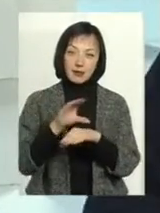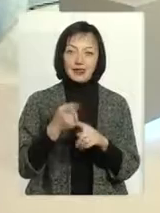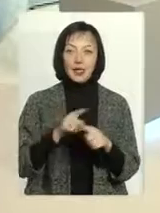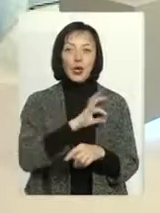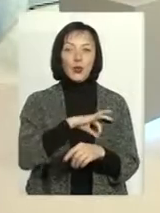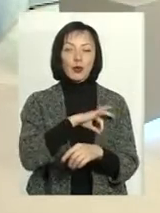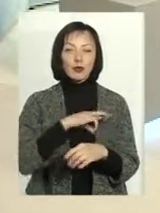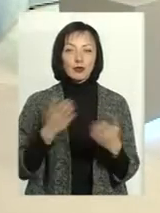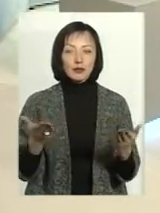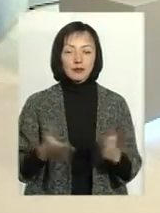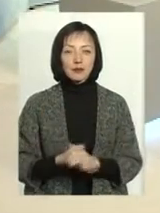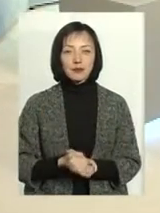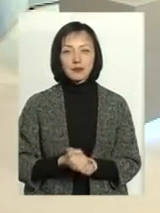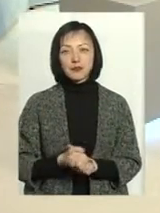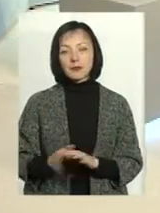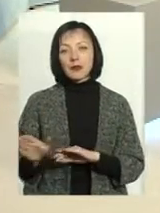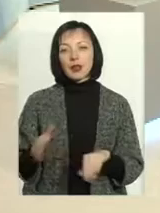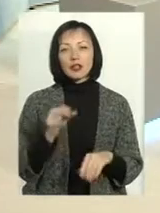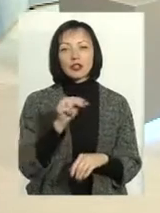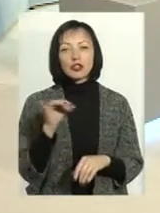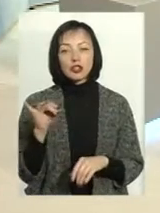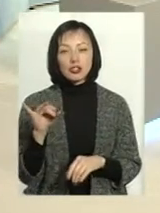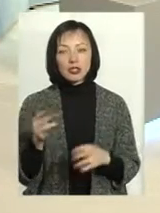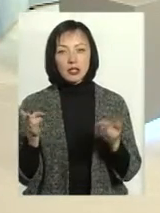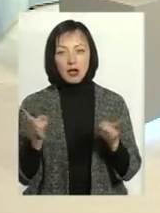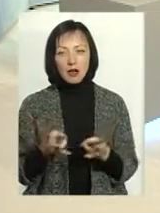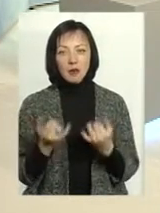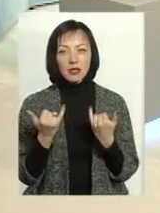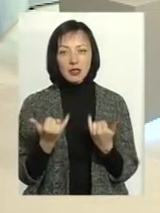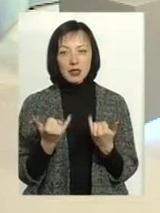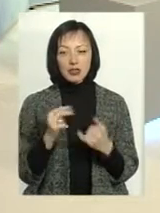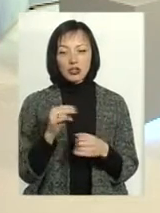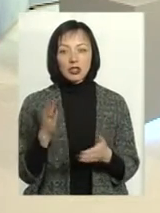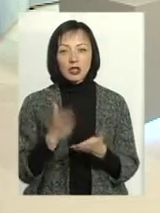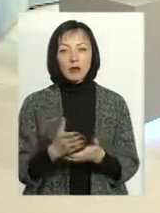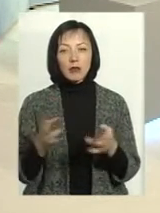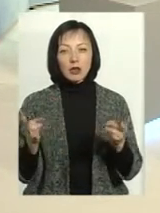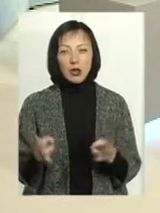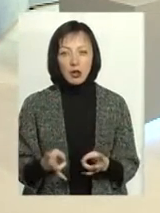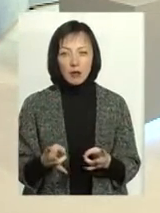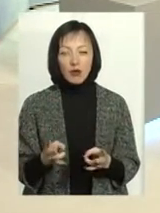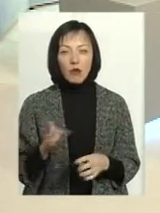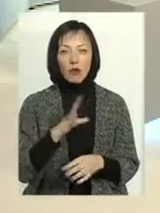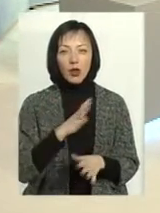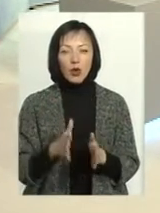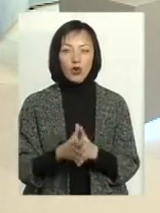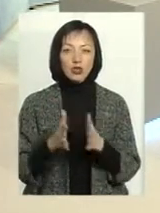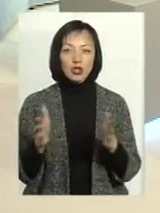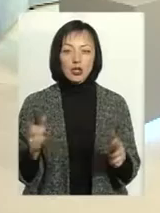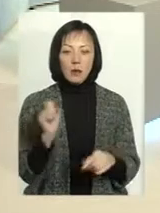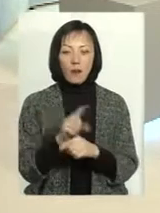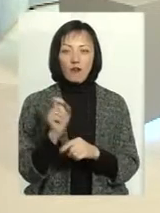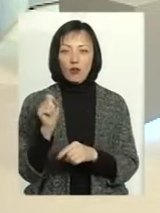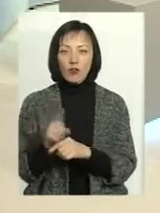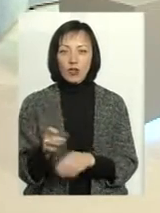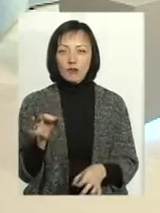зверху. Скажіть, будь ласка, а чи треба нині, чи є потреба в тому, аби були розширені